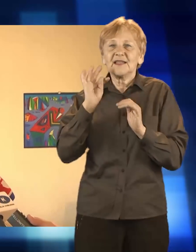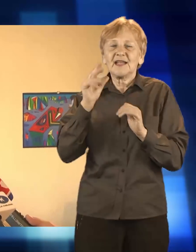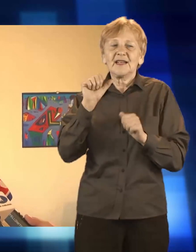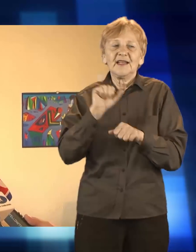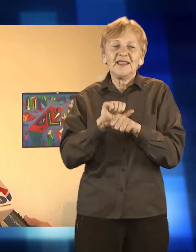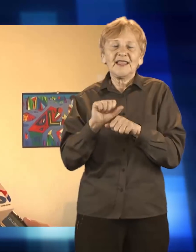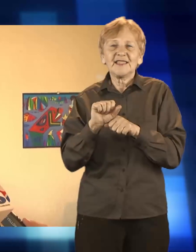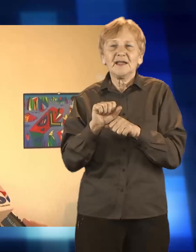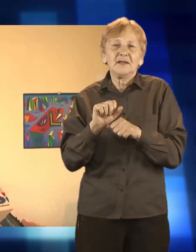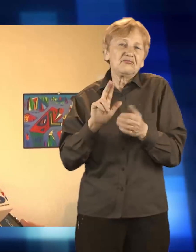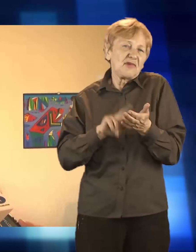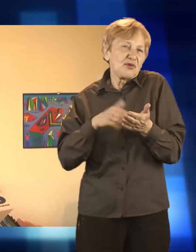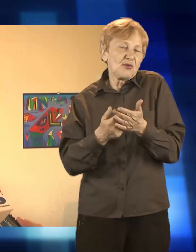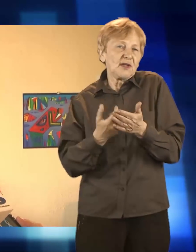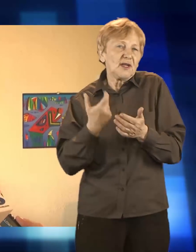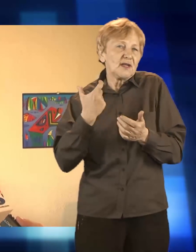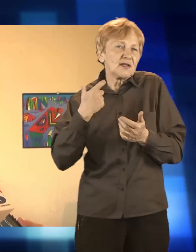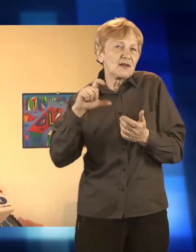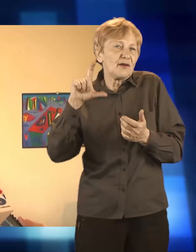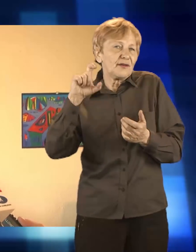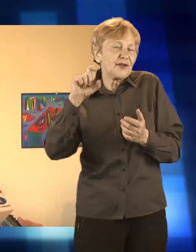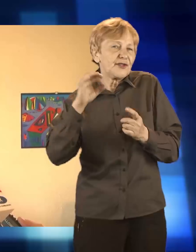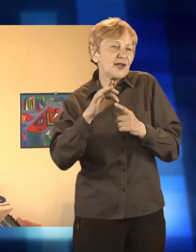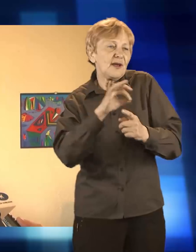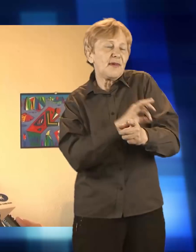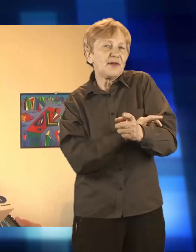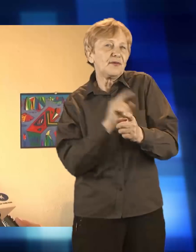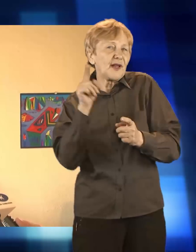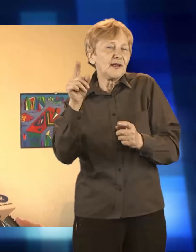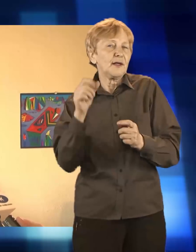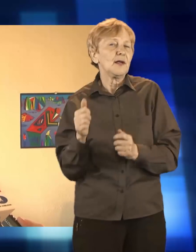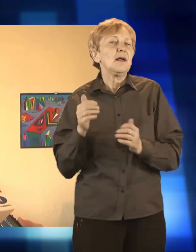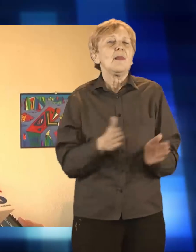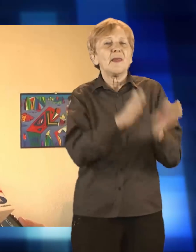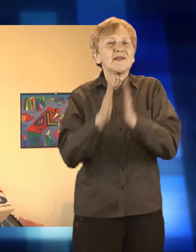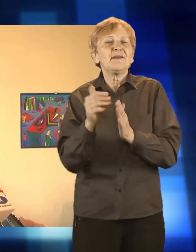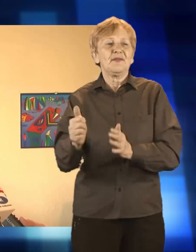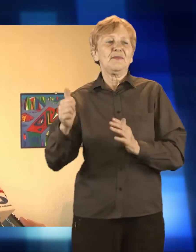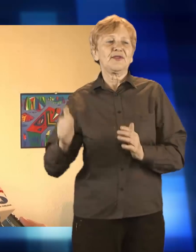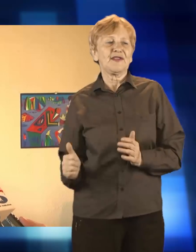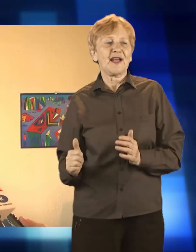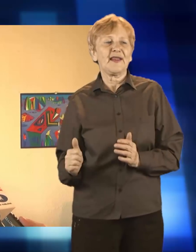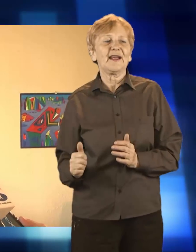w Raciborzu. Wynika to ze struktury miasta, nie? Ale